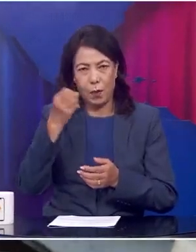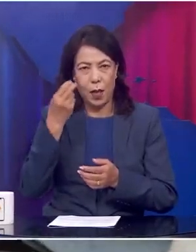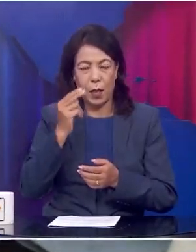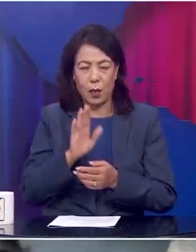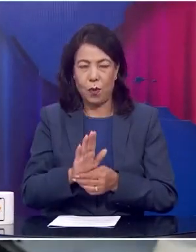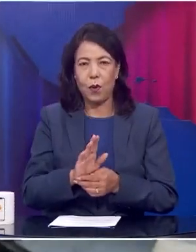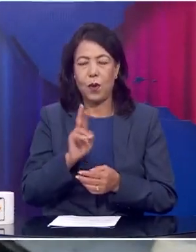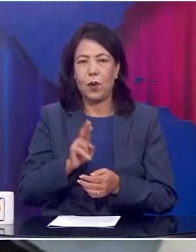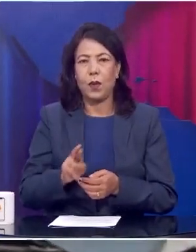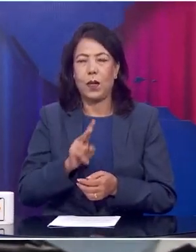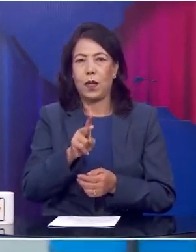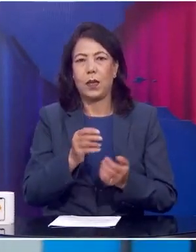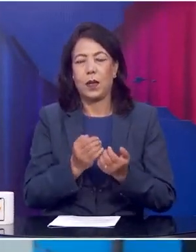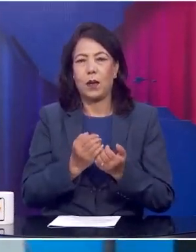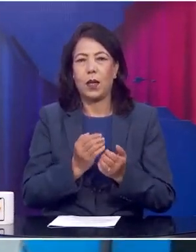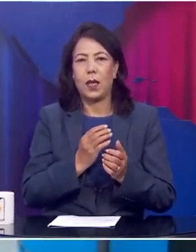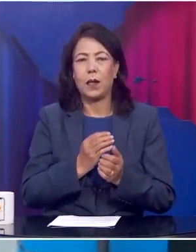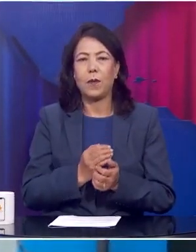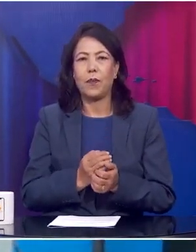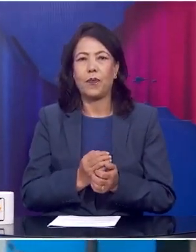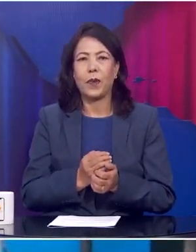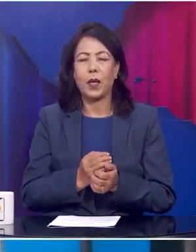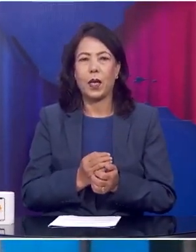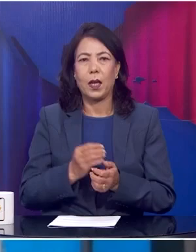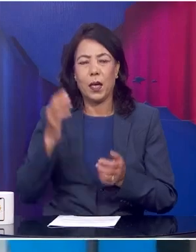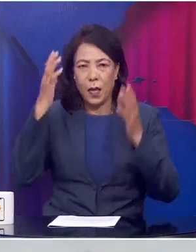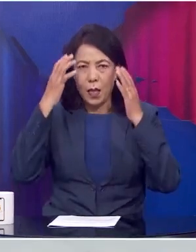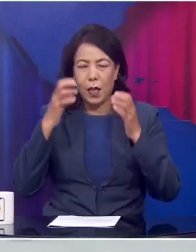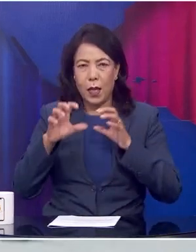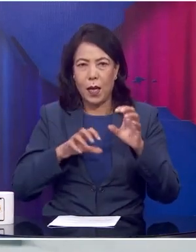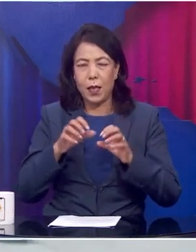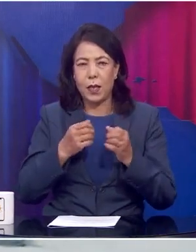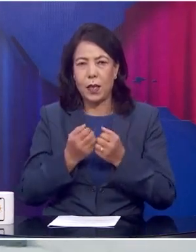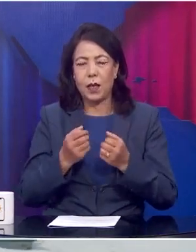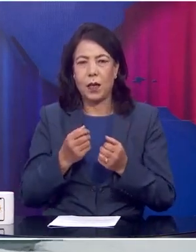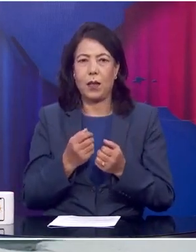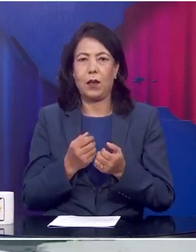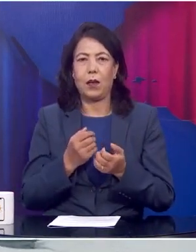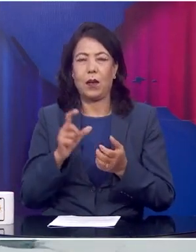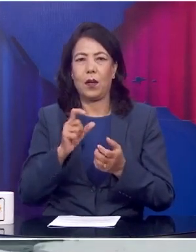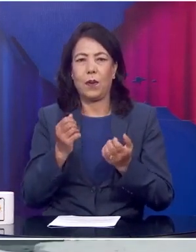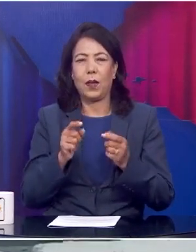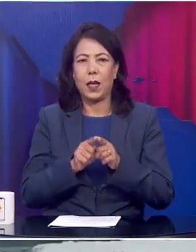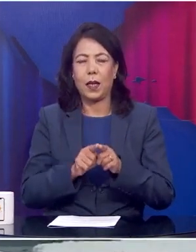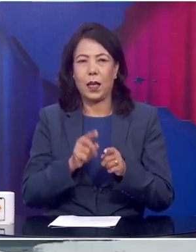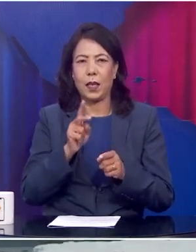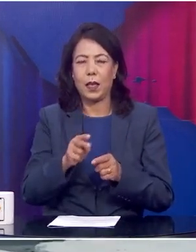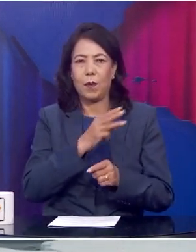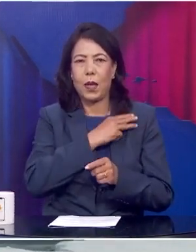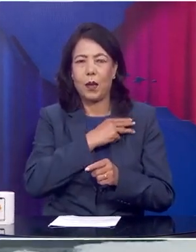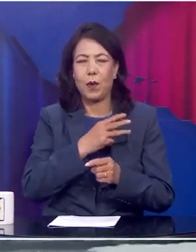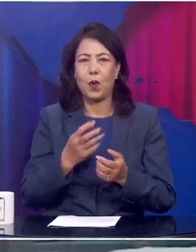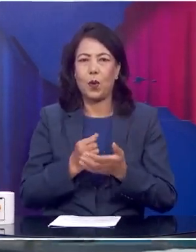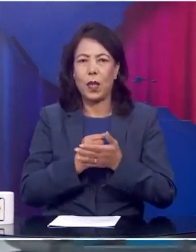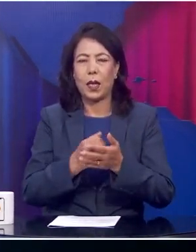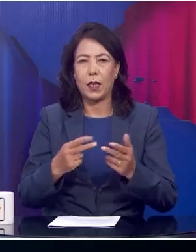छ। यसै गरी लायन्स लगायतका मानवीय सङ्घ संस्थाहरू लायन्सले रेड क्रसहरूले चाहिँ मानवीय उद्धारका सामग्रीहरू